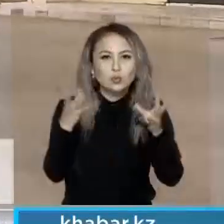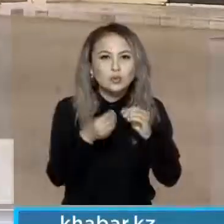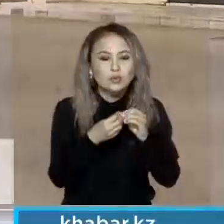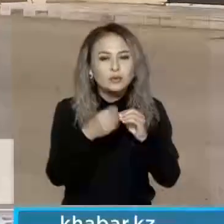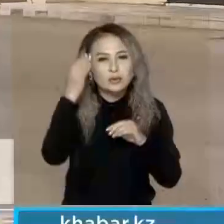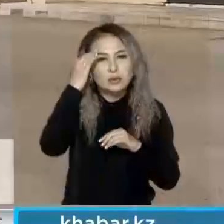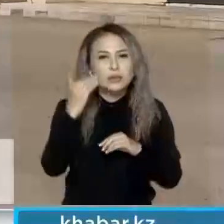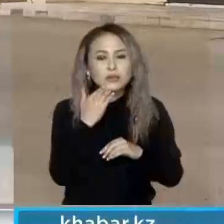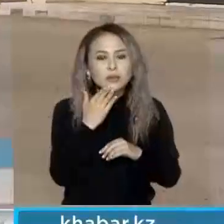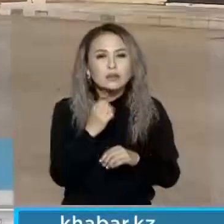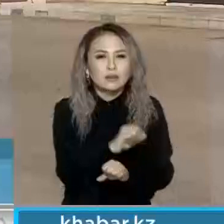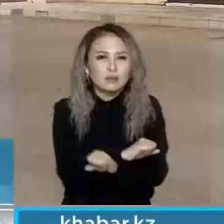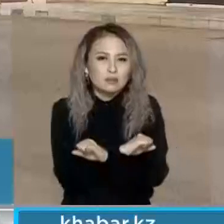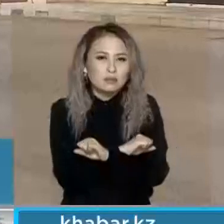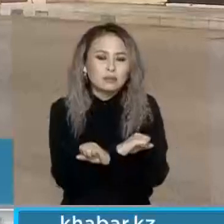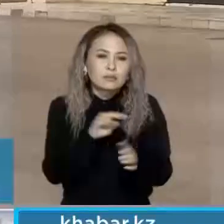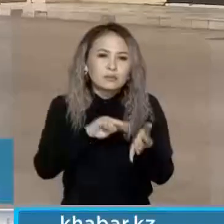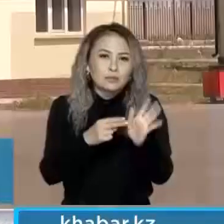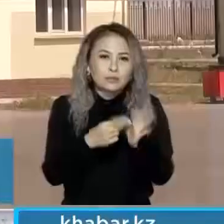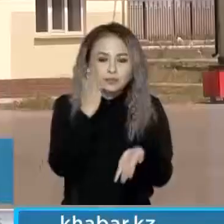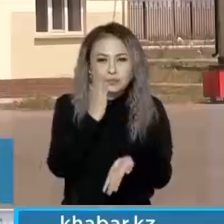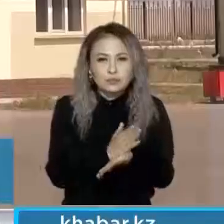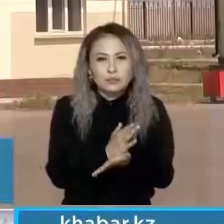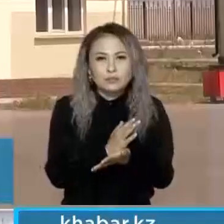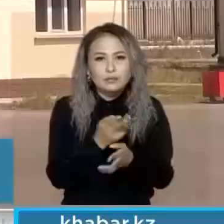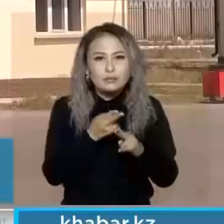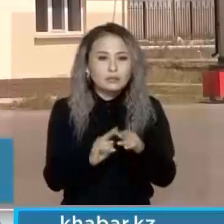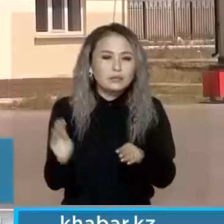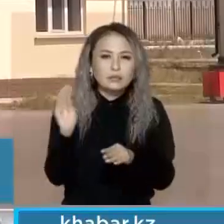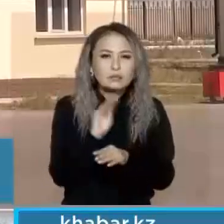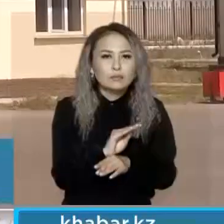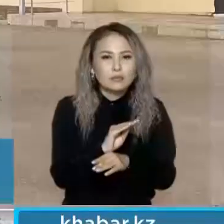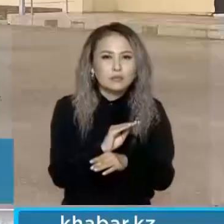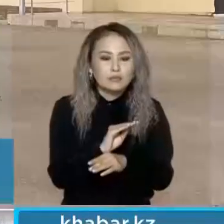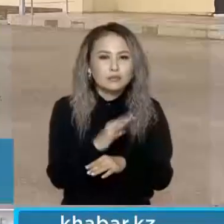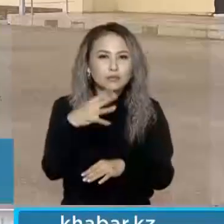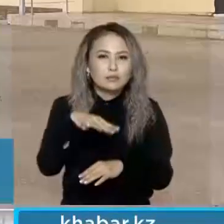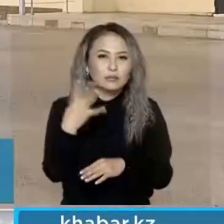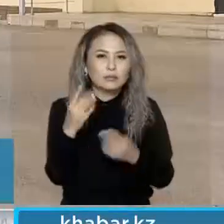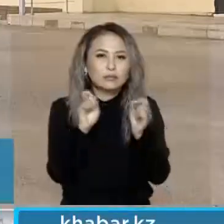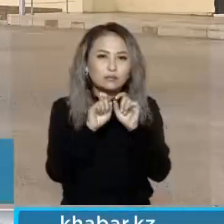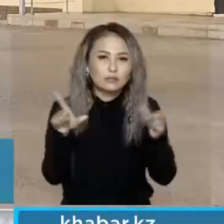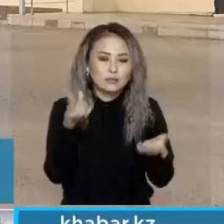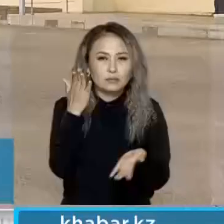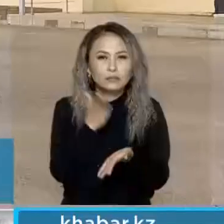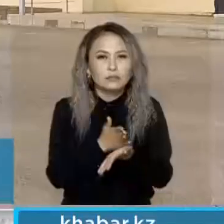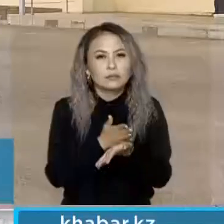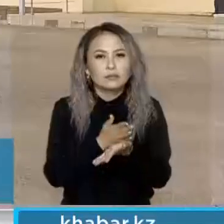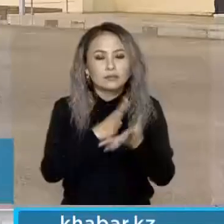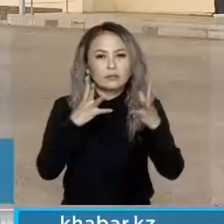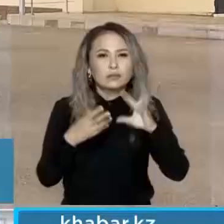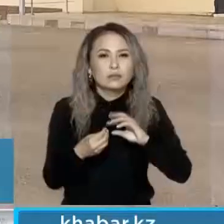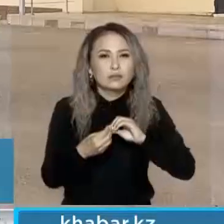демалысын арнайы жоспарымыз бар. Сонымен қатар біздің ауданда 44 мектеп бар, орта мектеп. 44